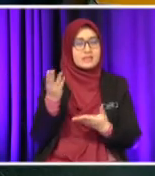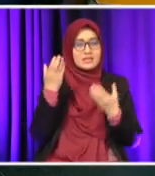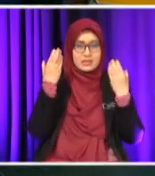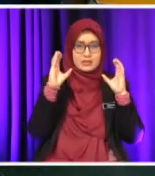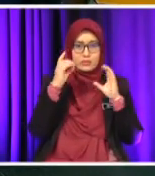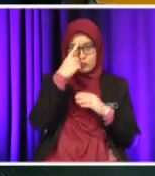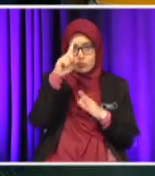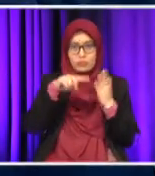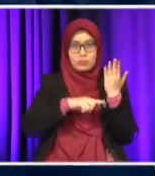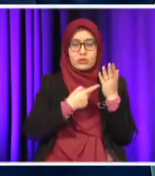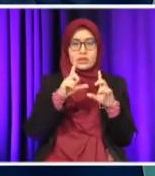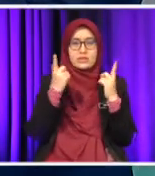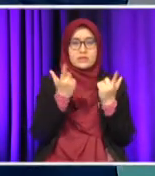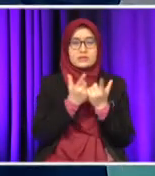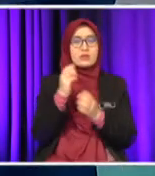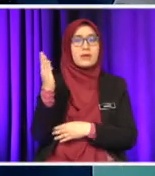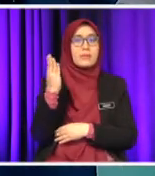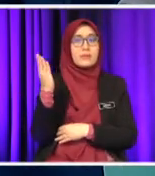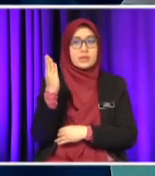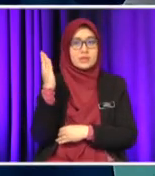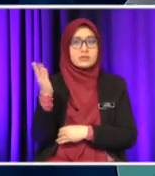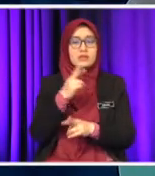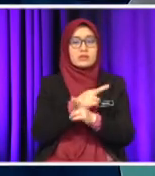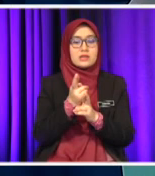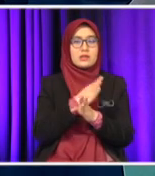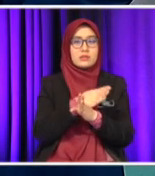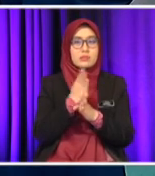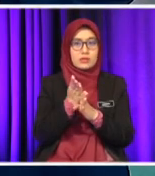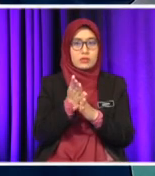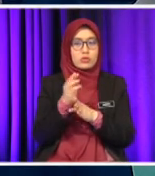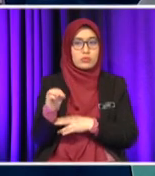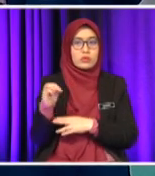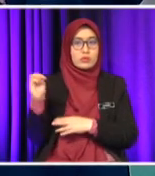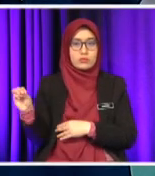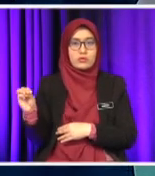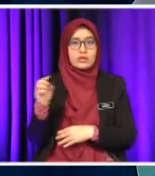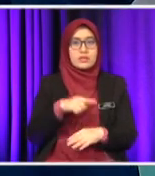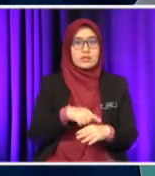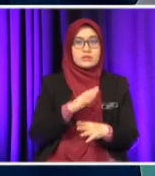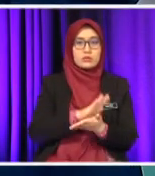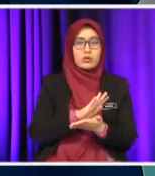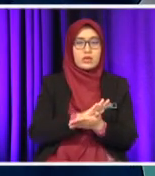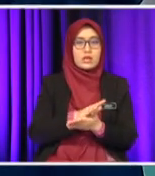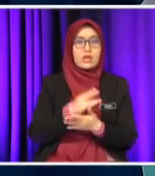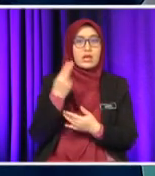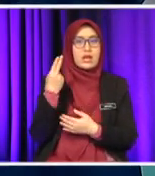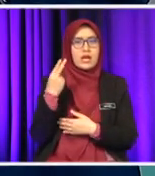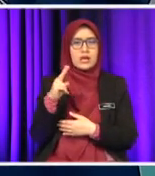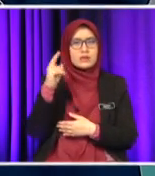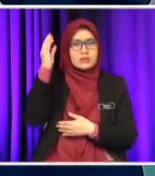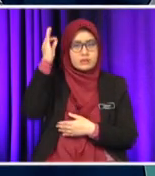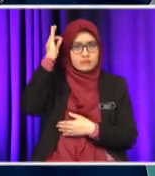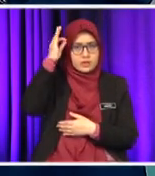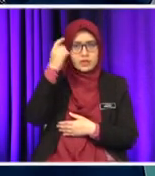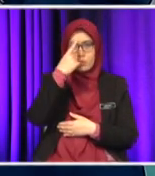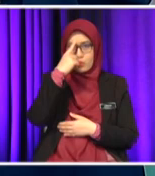biasanya kan mereka bentuk ini kita murid-murid belajar di sekolah dia hanya pikirkan tentang mereka bentuk produk